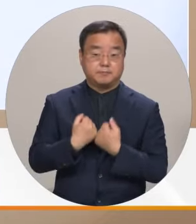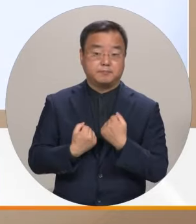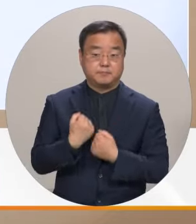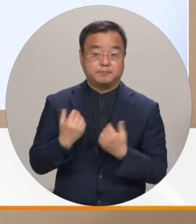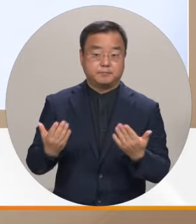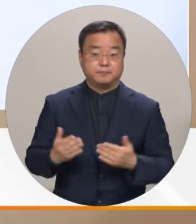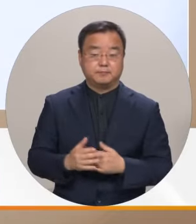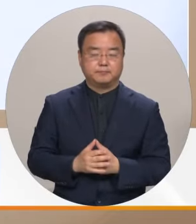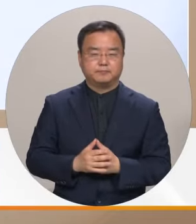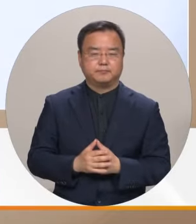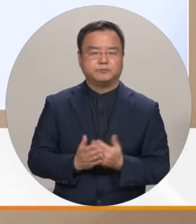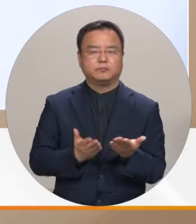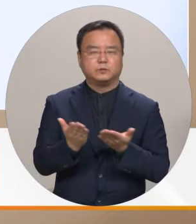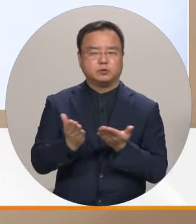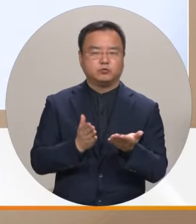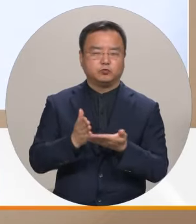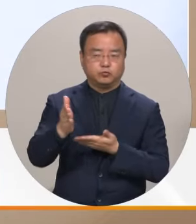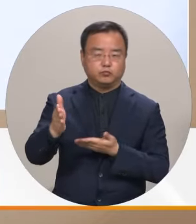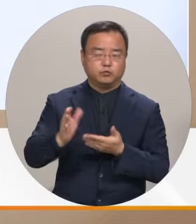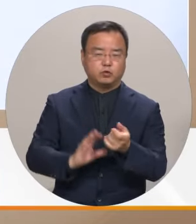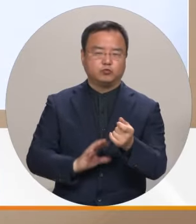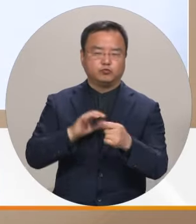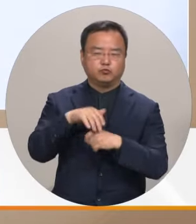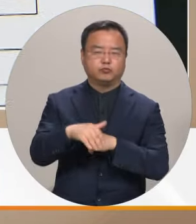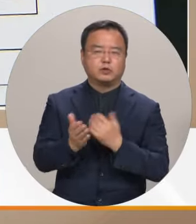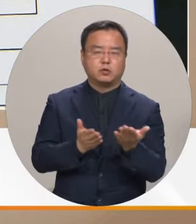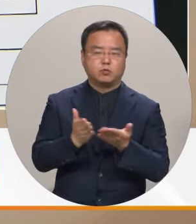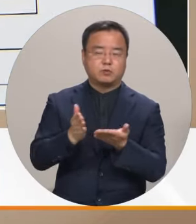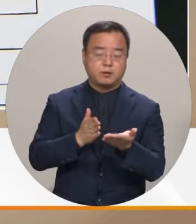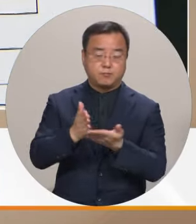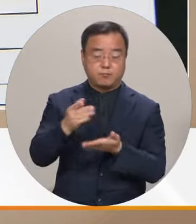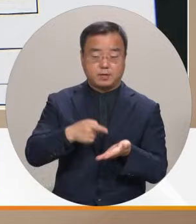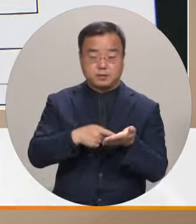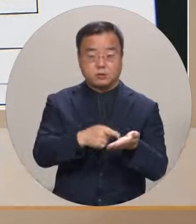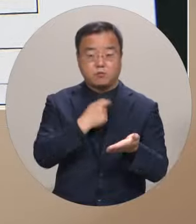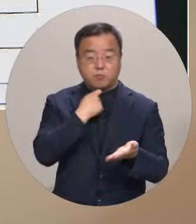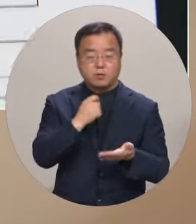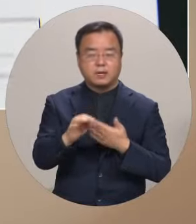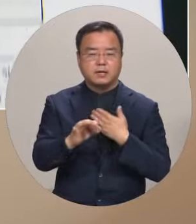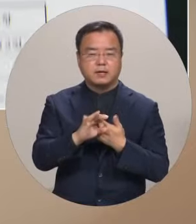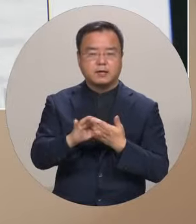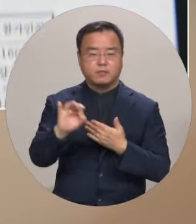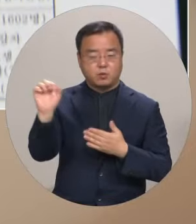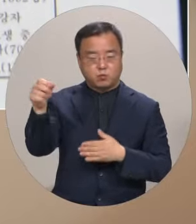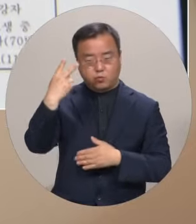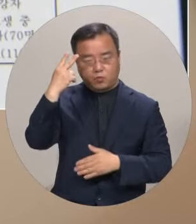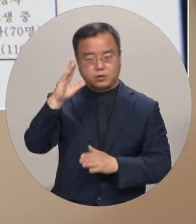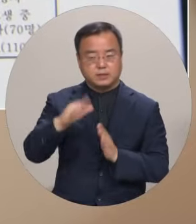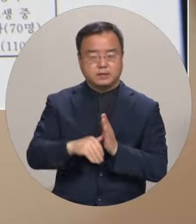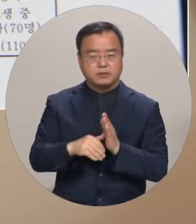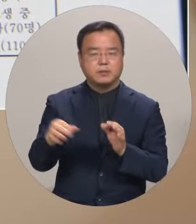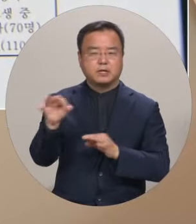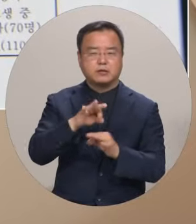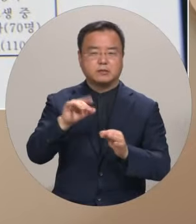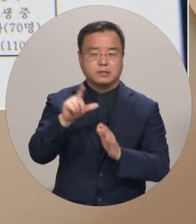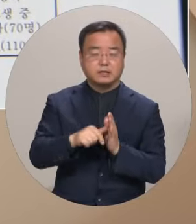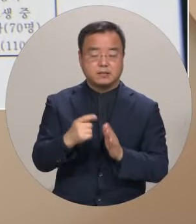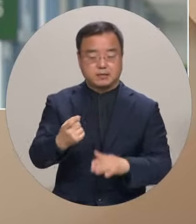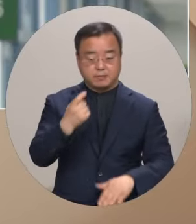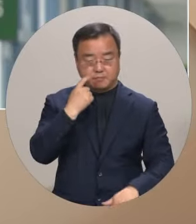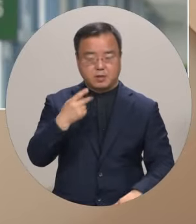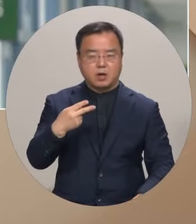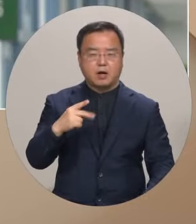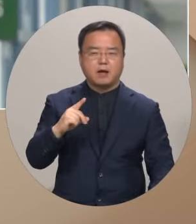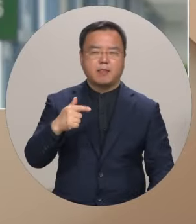드리면 무역 학과나 국제통상 학과를 지원하고자 하는 학생의 경우 2학년 때 보통 경제 시간에 배운 단언하고